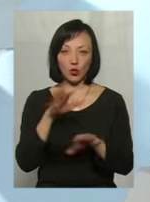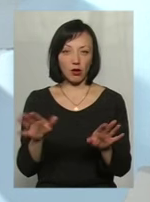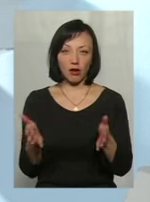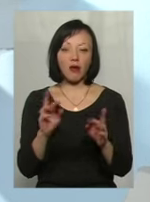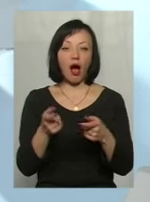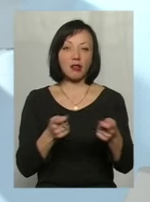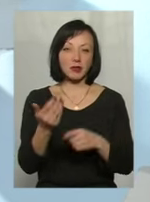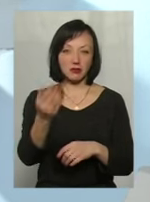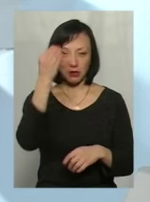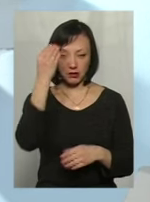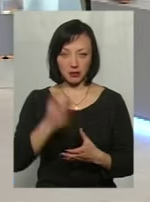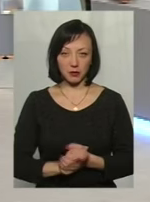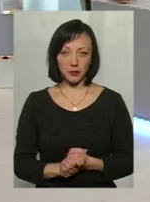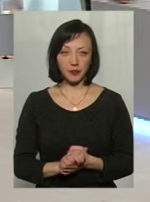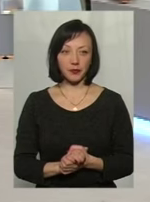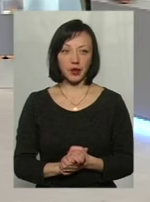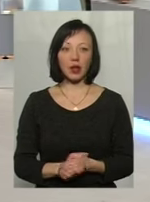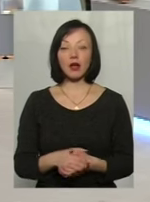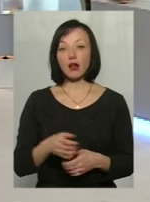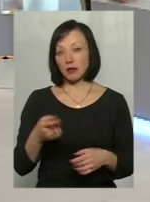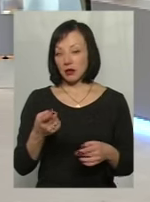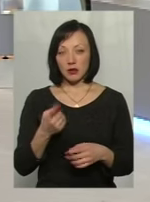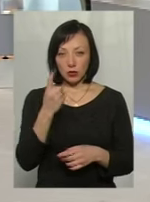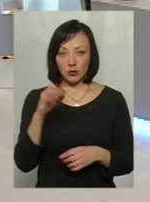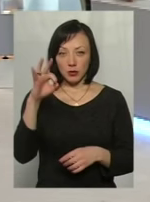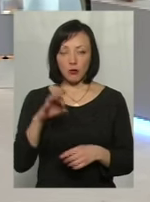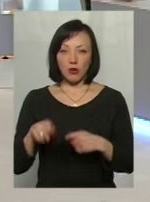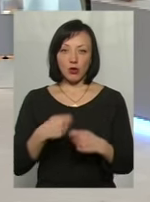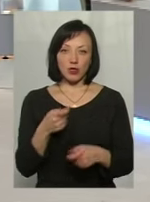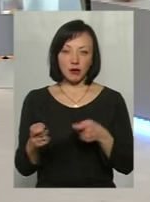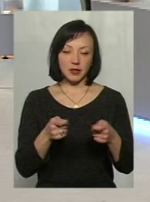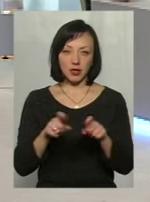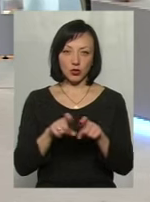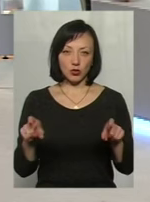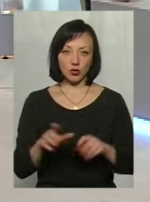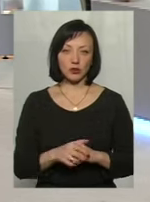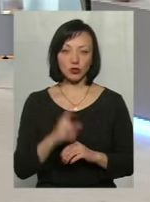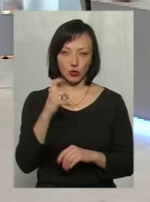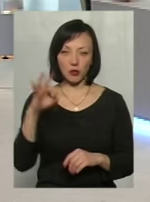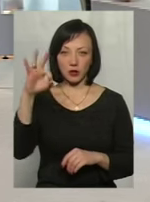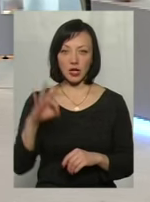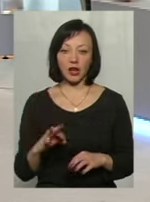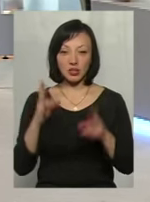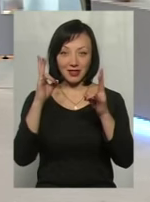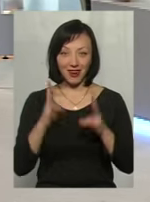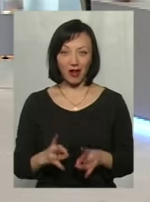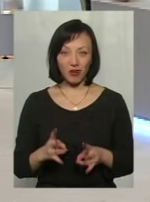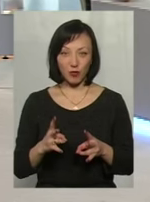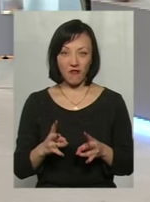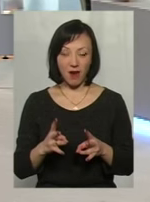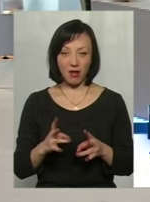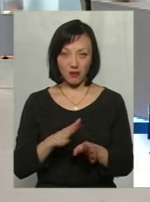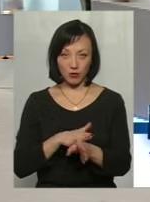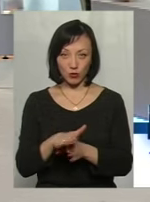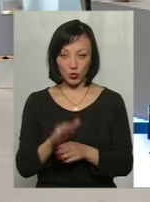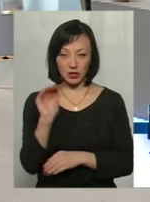як адміністрація би спрацювала. Але тут безумовно порушення адміністрації школи. Безумовно. Сумніву немає. Якщо там сталося травмування,